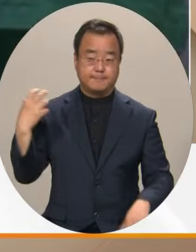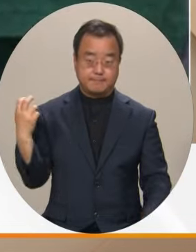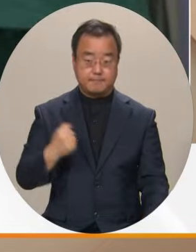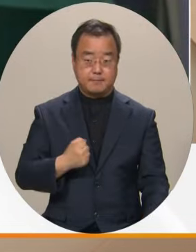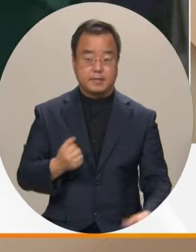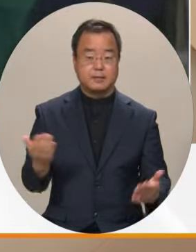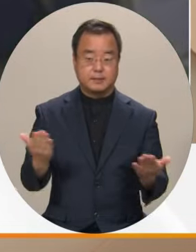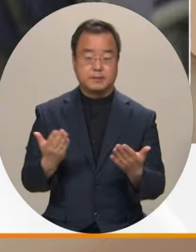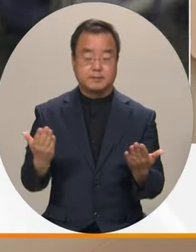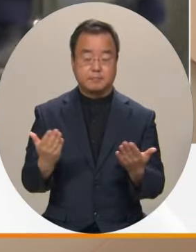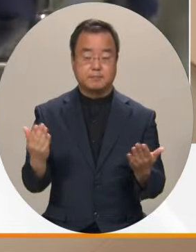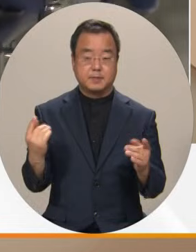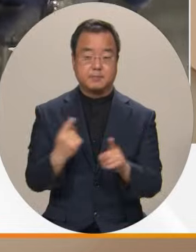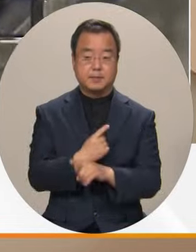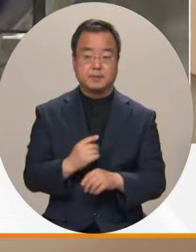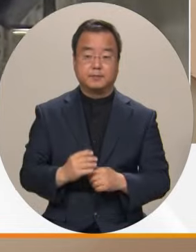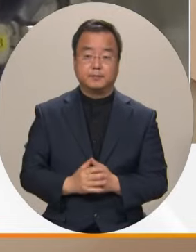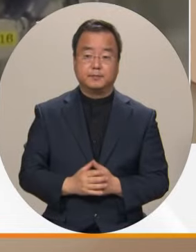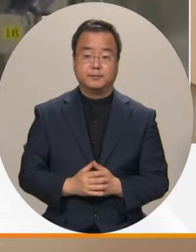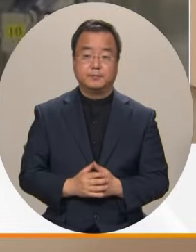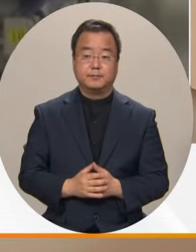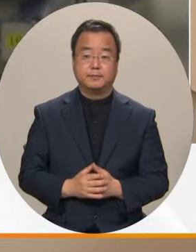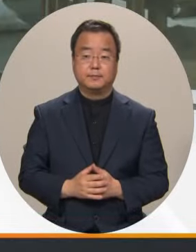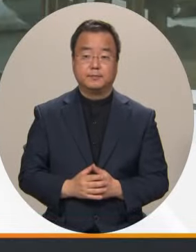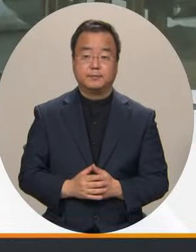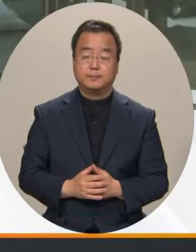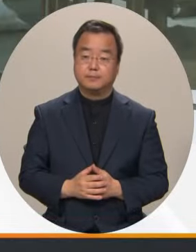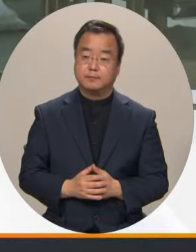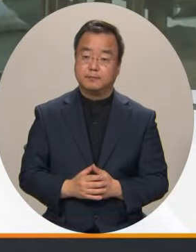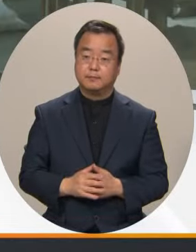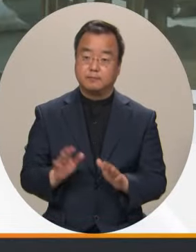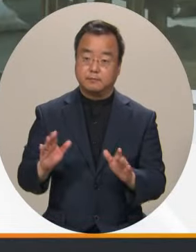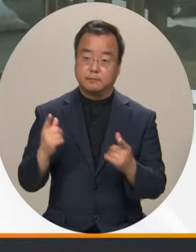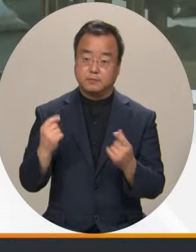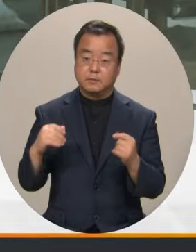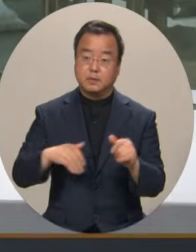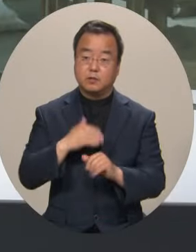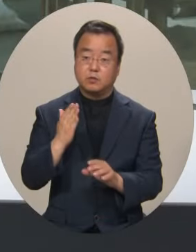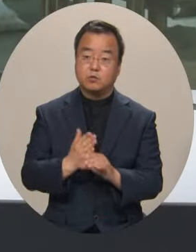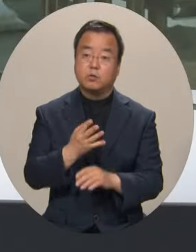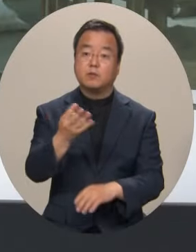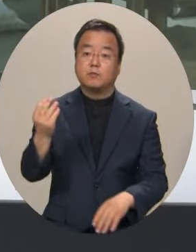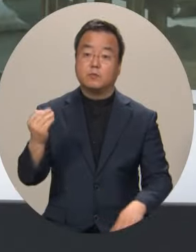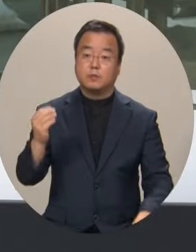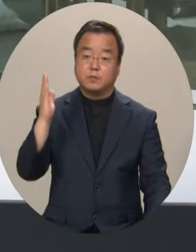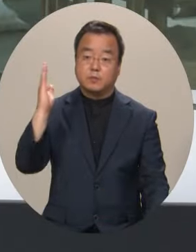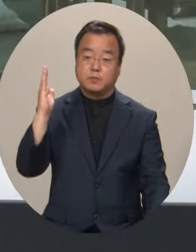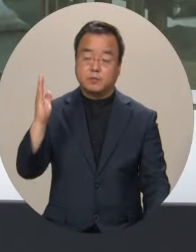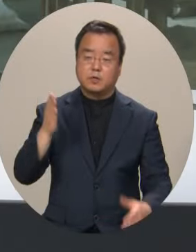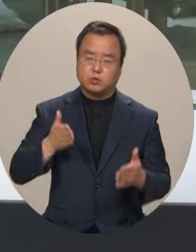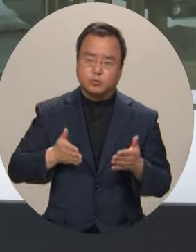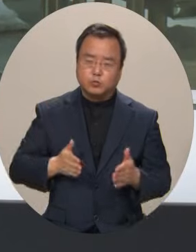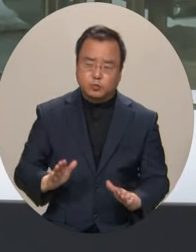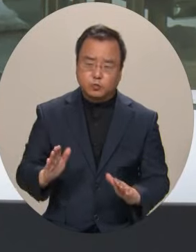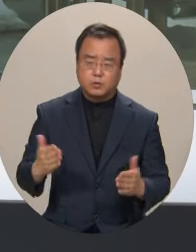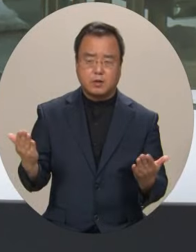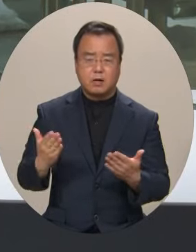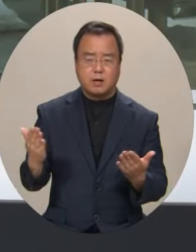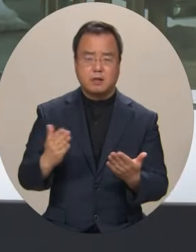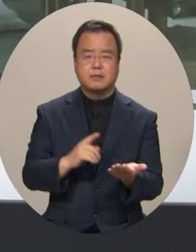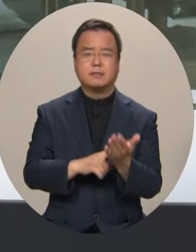달라진 점이 아닐까 이렇게 생각이 됩니다네 그런데 뭐 이런 상황에선 또 일부이 출산한 사실이 알려지는 걸